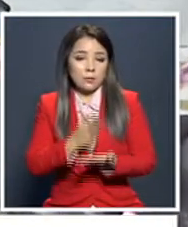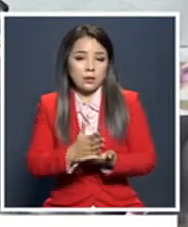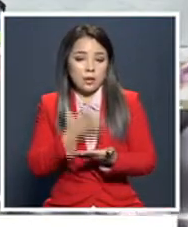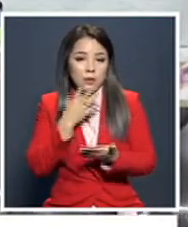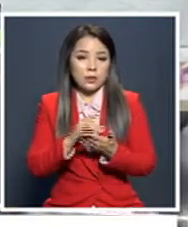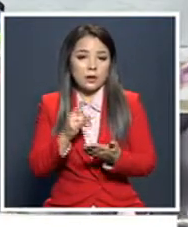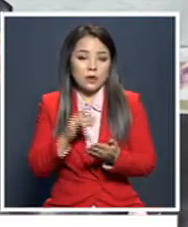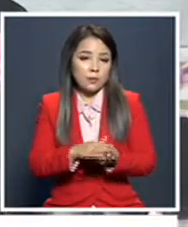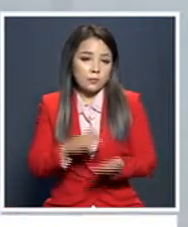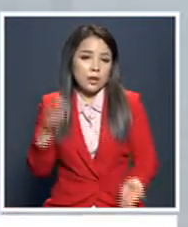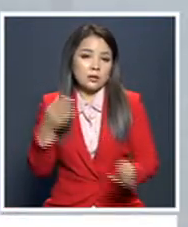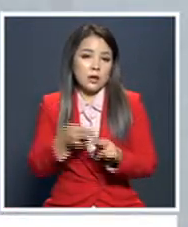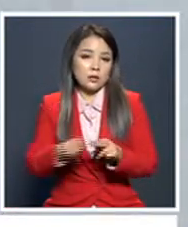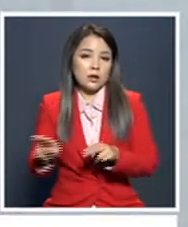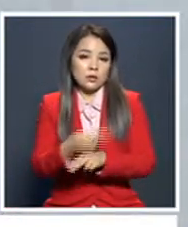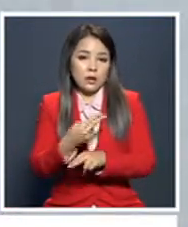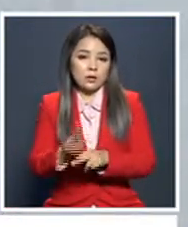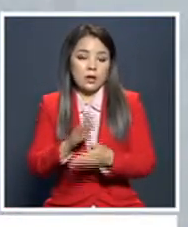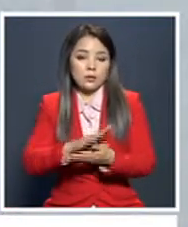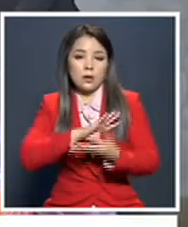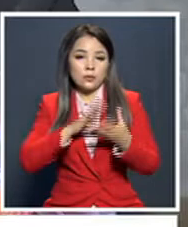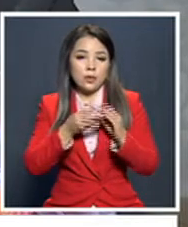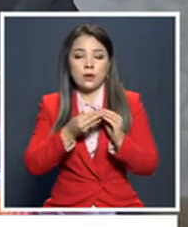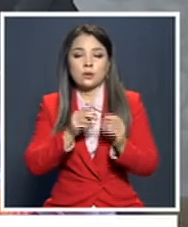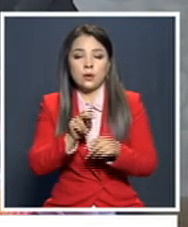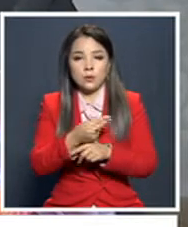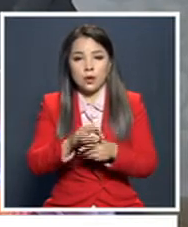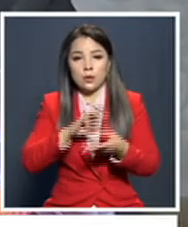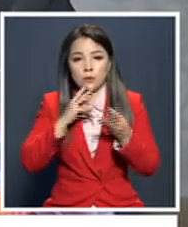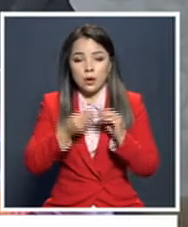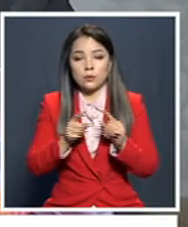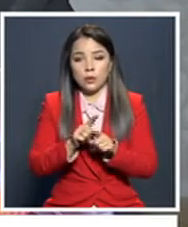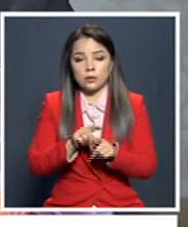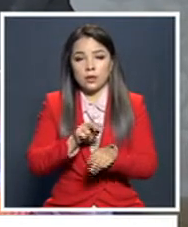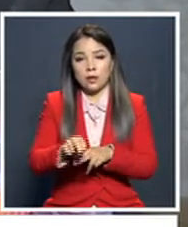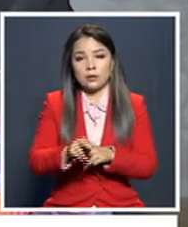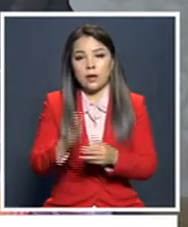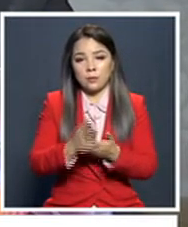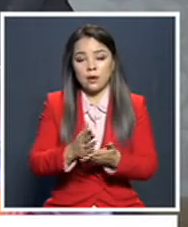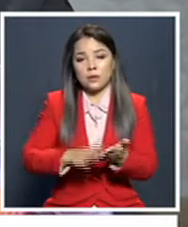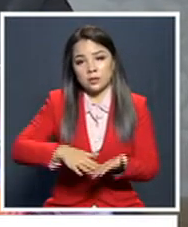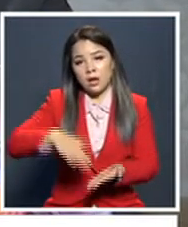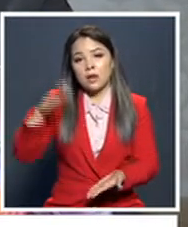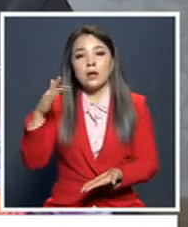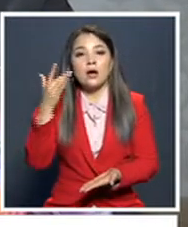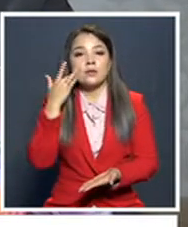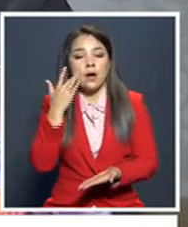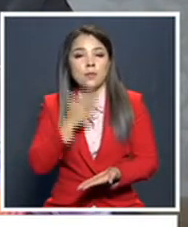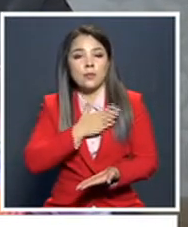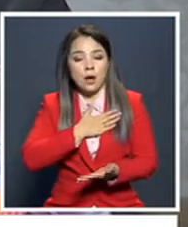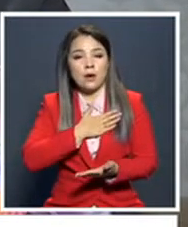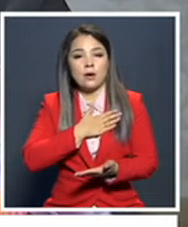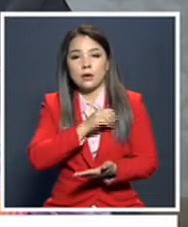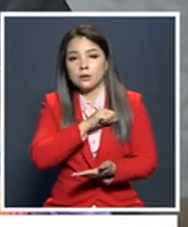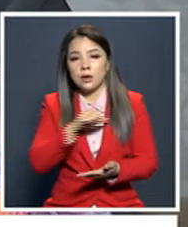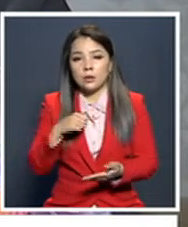жастайынан өнерге, адал еңбекке баулып жүр. Енді бала кезімізде үйренген нәрсемізді,